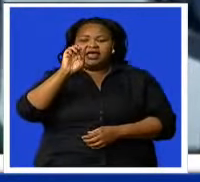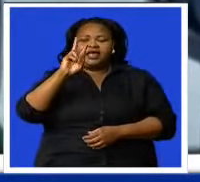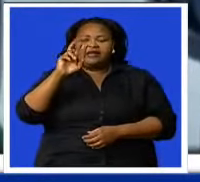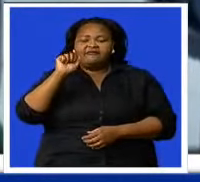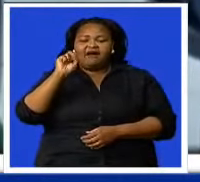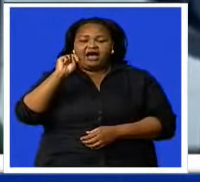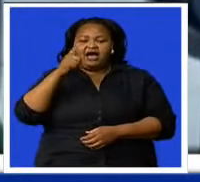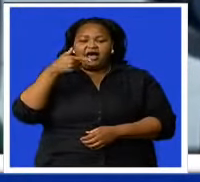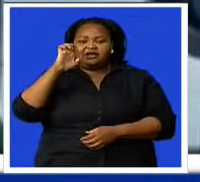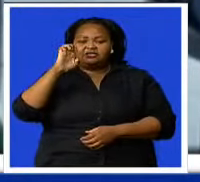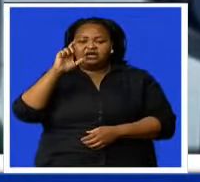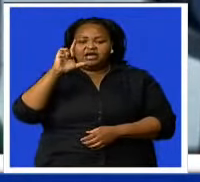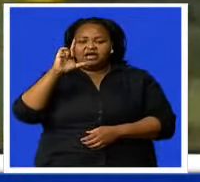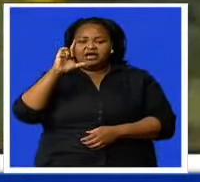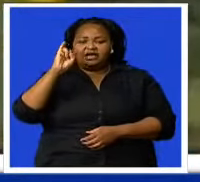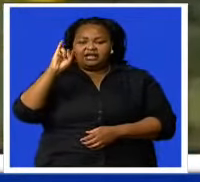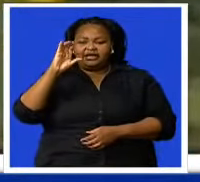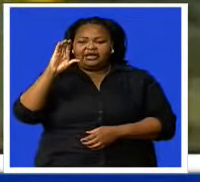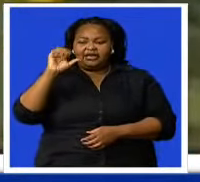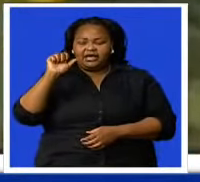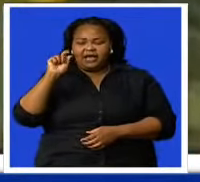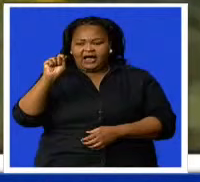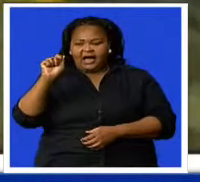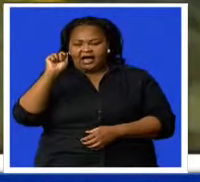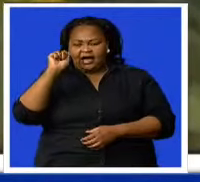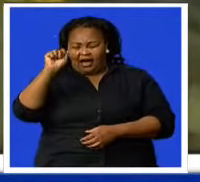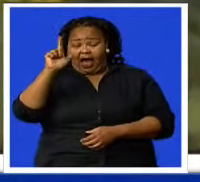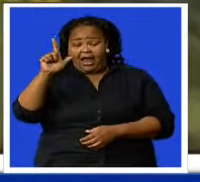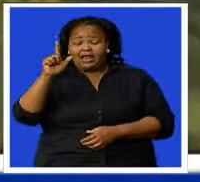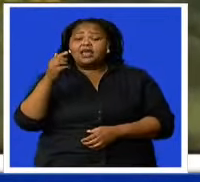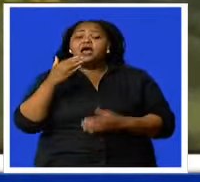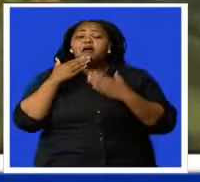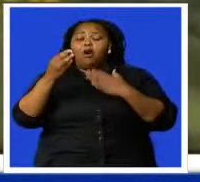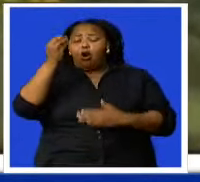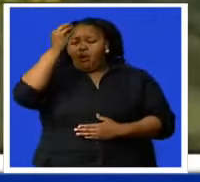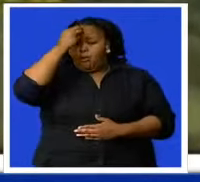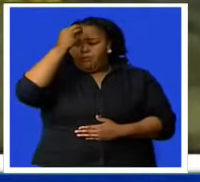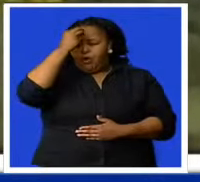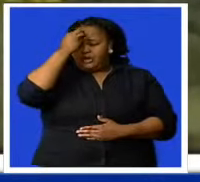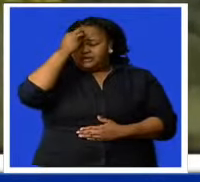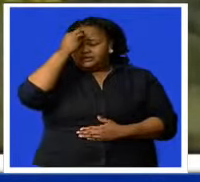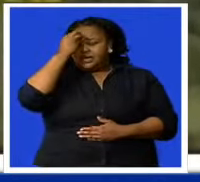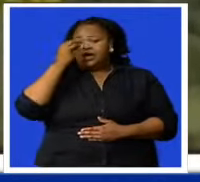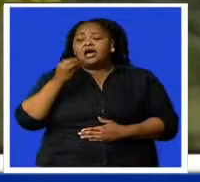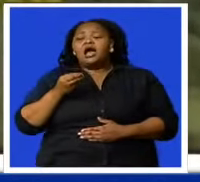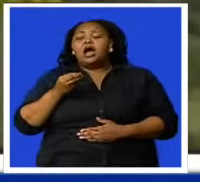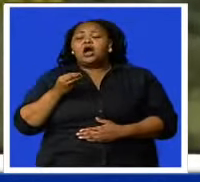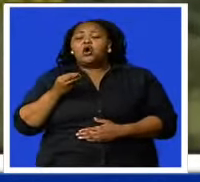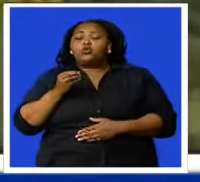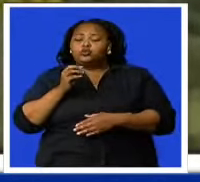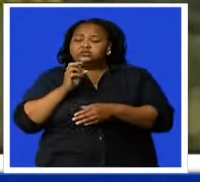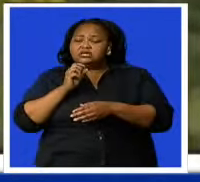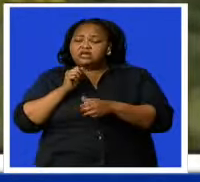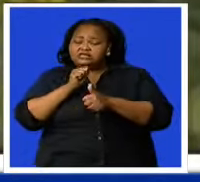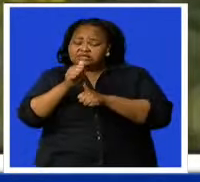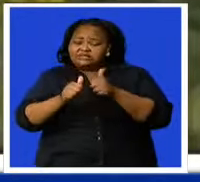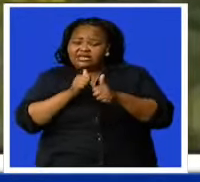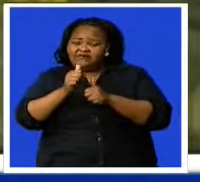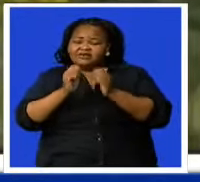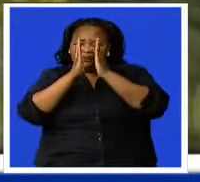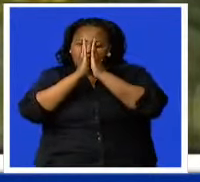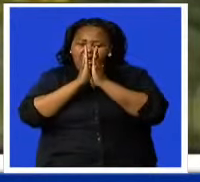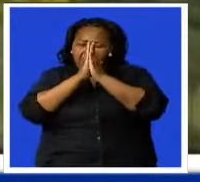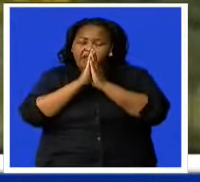akaHlathi ngekuhlanganisa lenkonzo. Sikonke lokhu sikucelile kuye uNkulunkulu sovele sosinikedile kona. Ngasi nje ngiloko nje